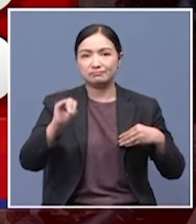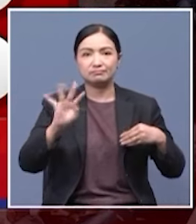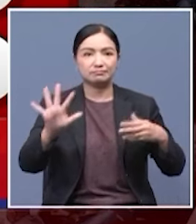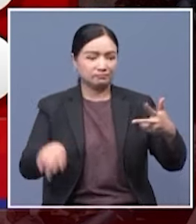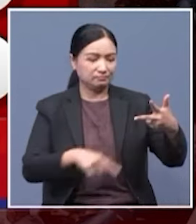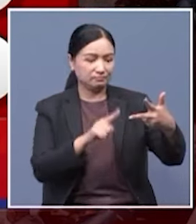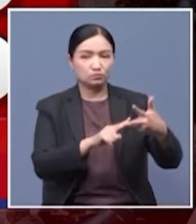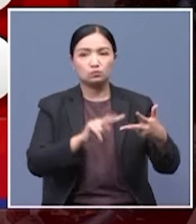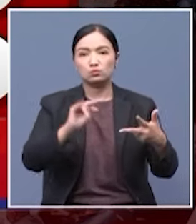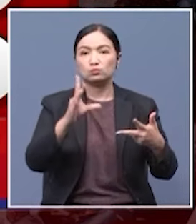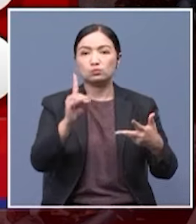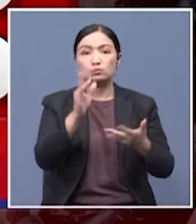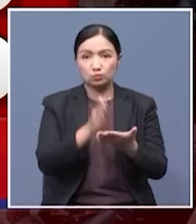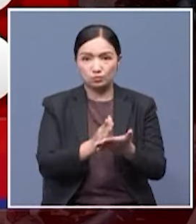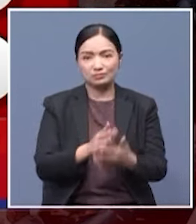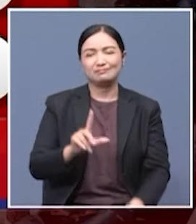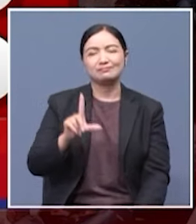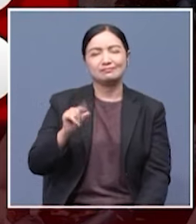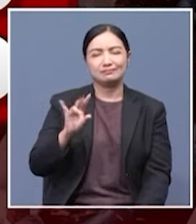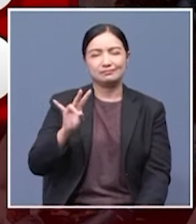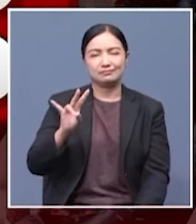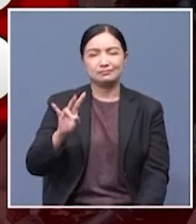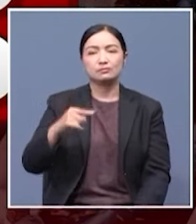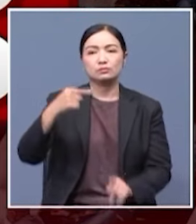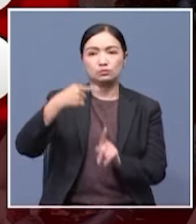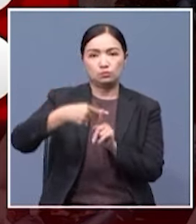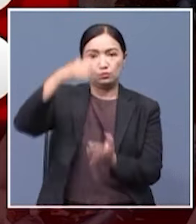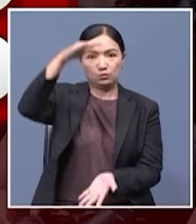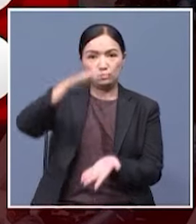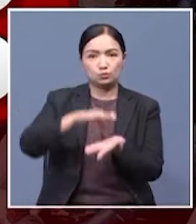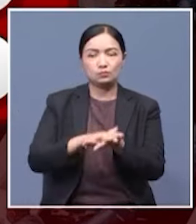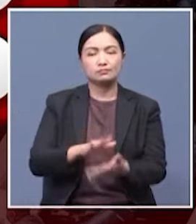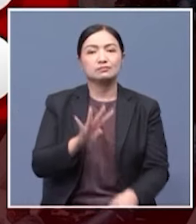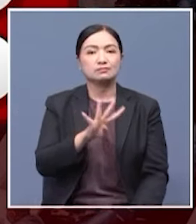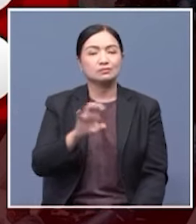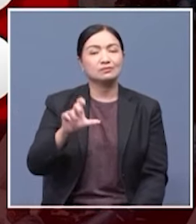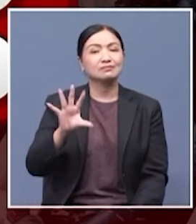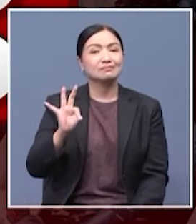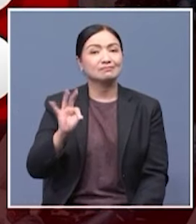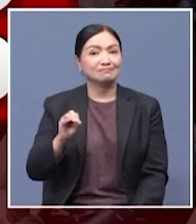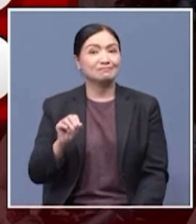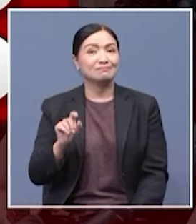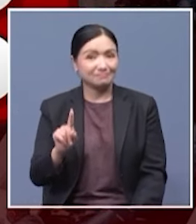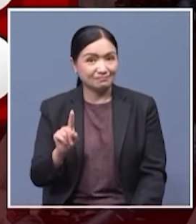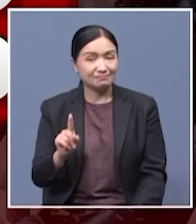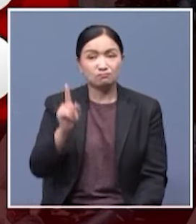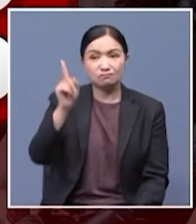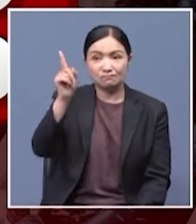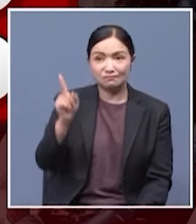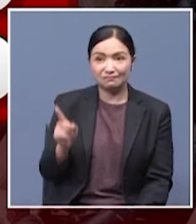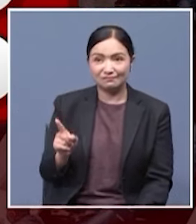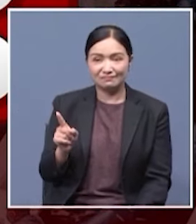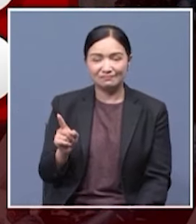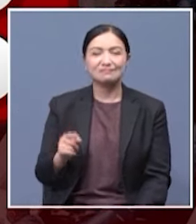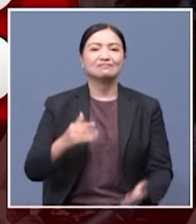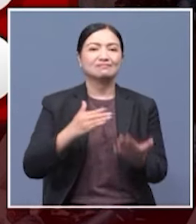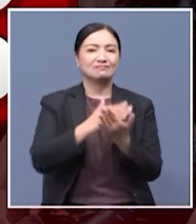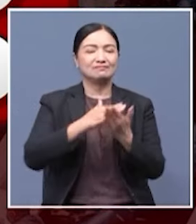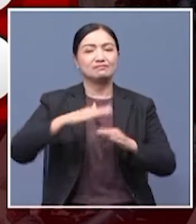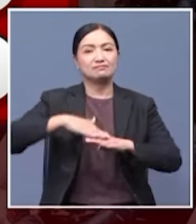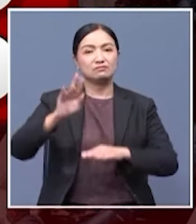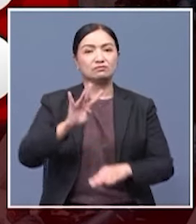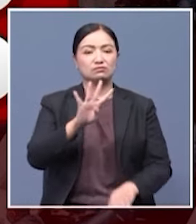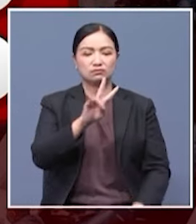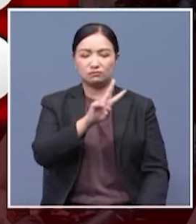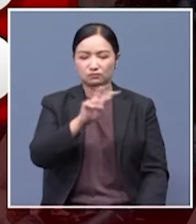งดออกเสียง 27นะครับรวมทั้งหมด491นะครับคะแนนเสียงก็ถือว่าเกินกึ่งหนึ่งก็คือ